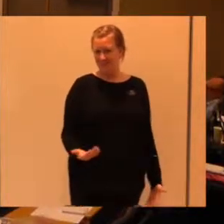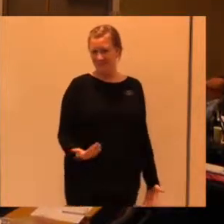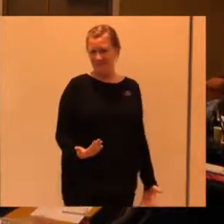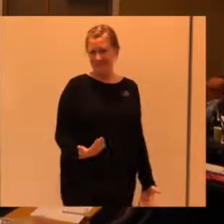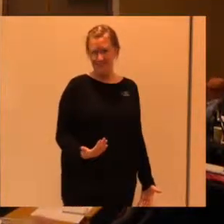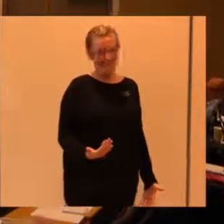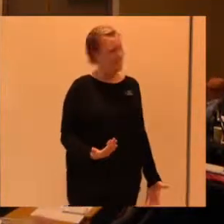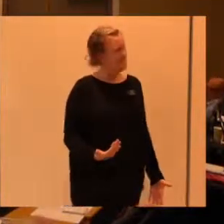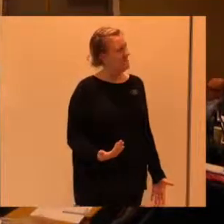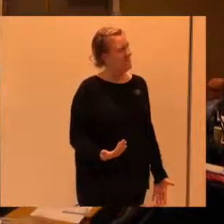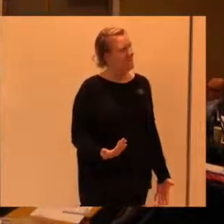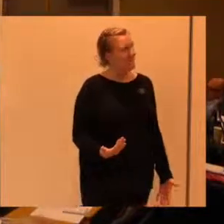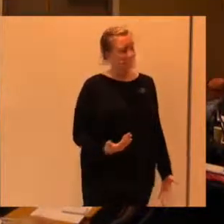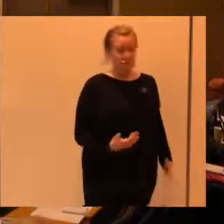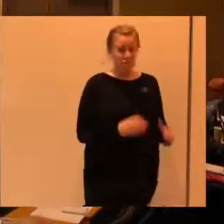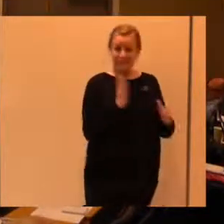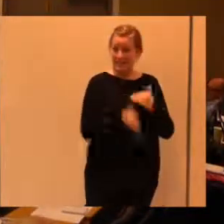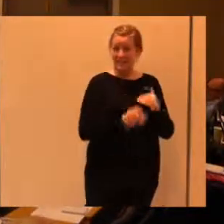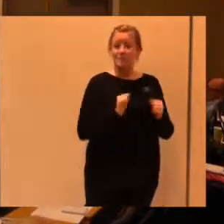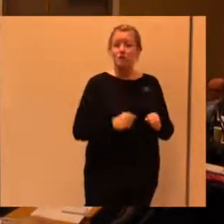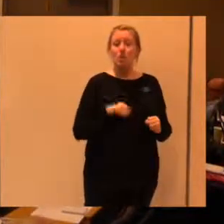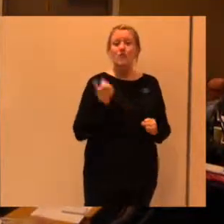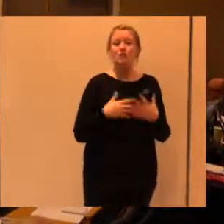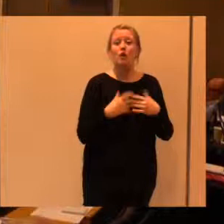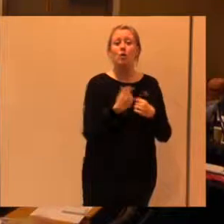kan du, och det är det. Vi ska gå